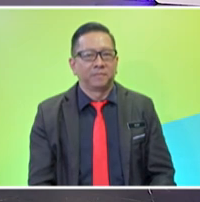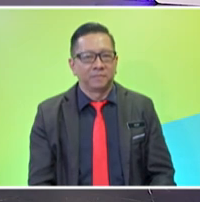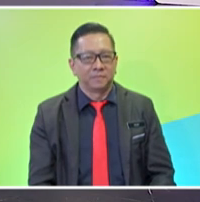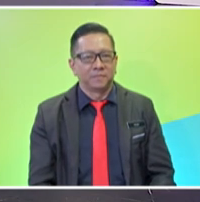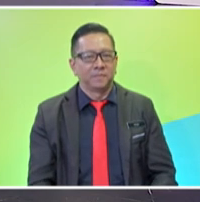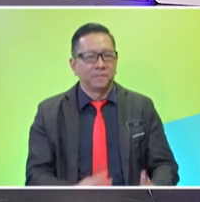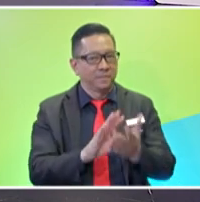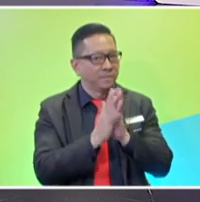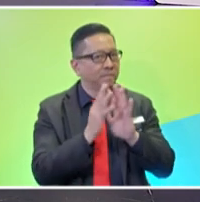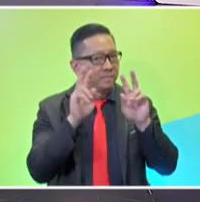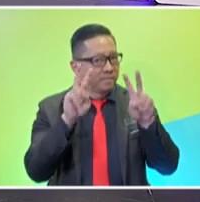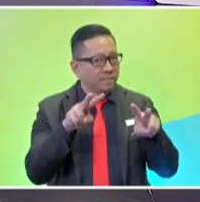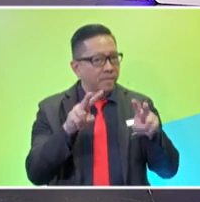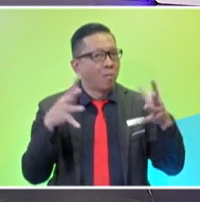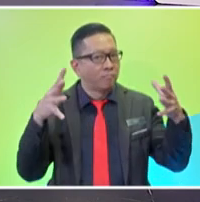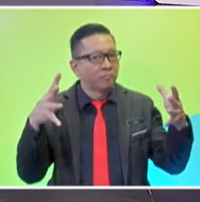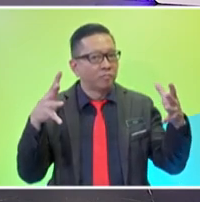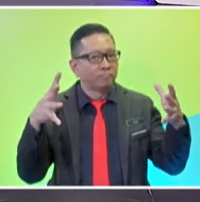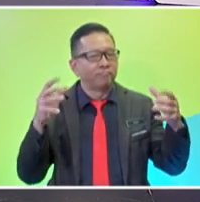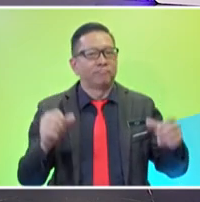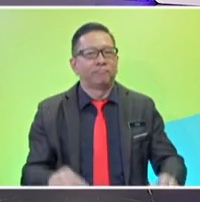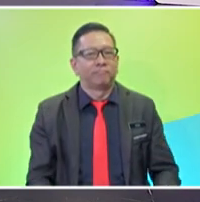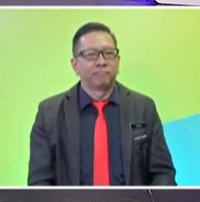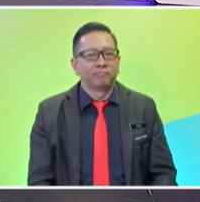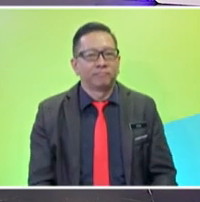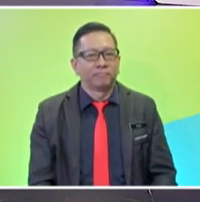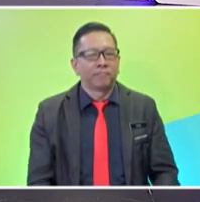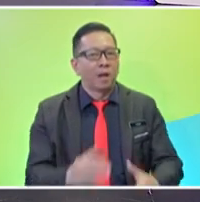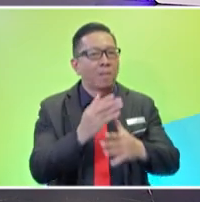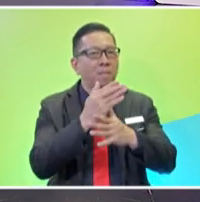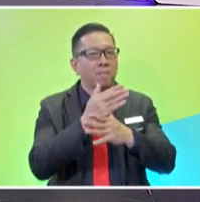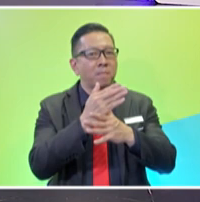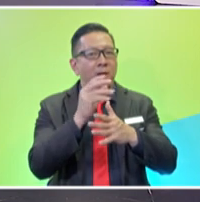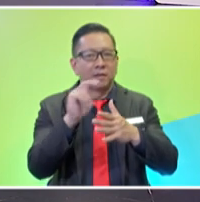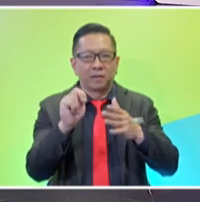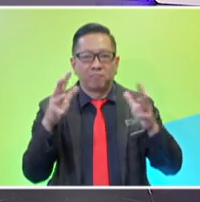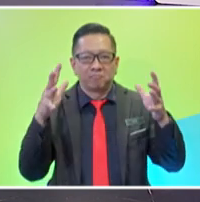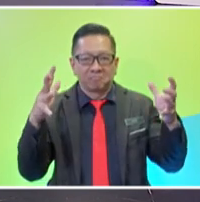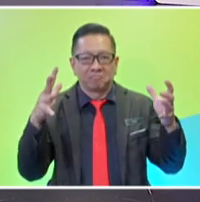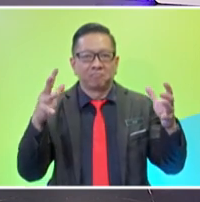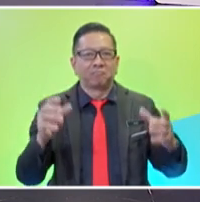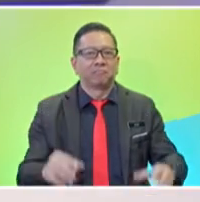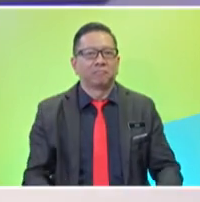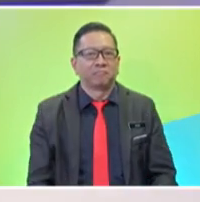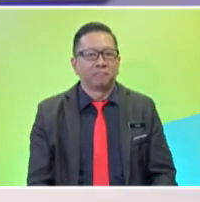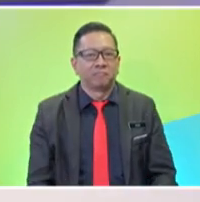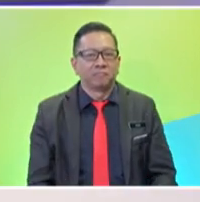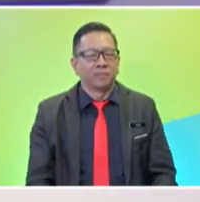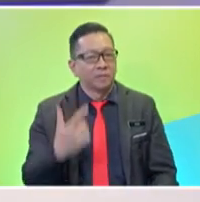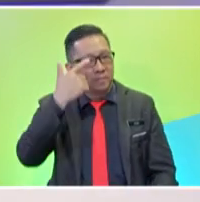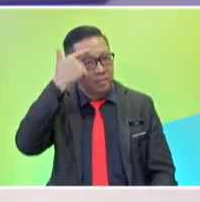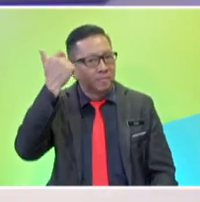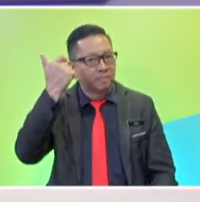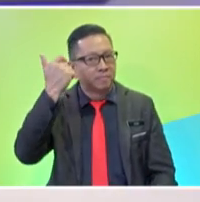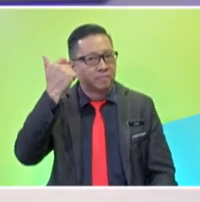sekarang kita nebak yang besar dulu yang besar dulu Project kita sebuah Man kita yaitu